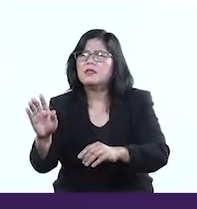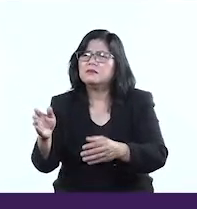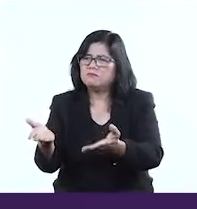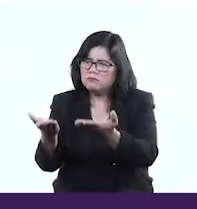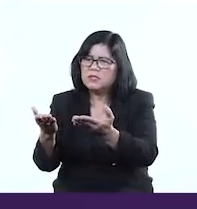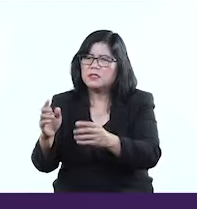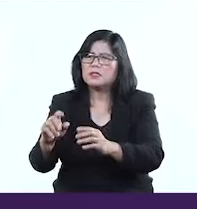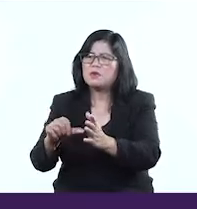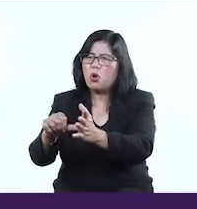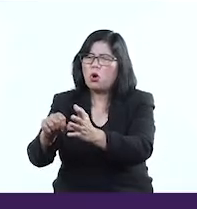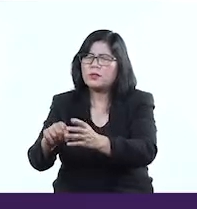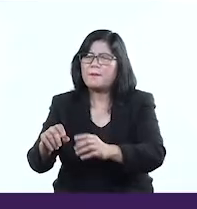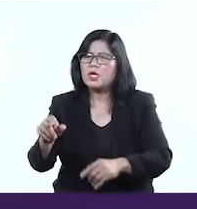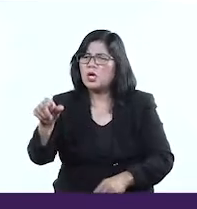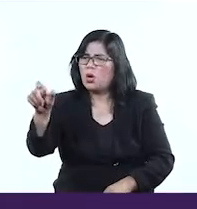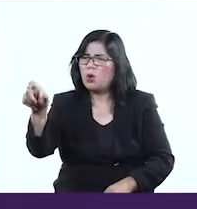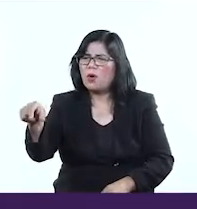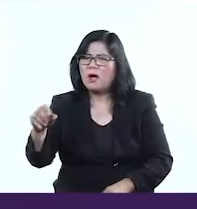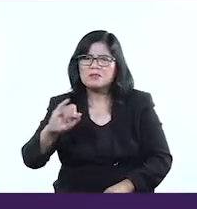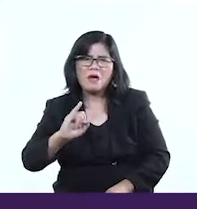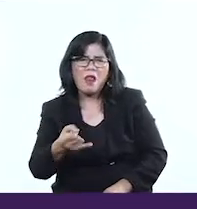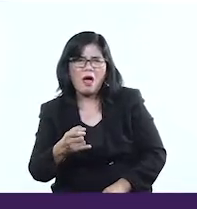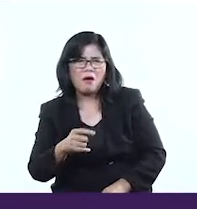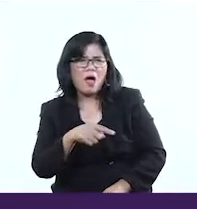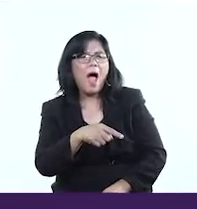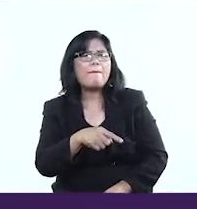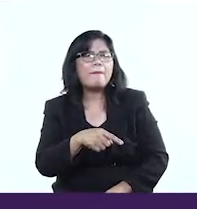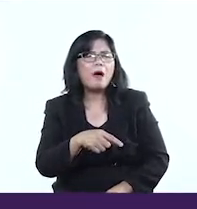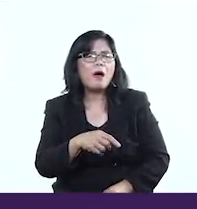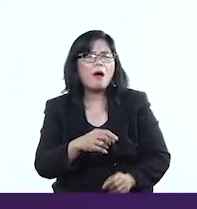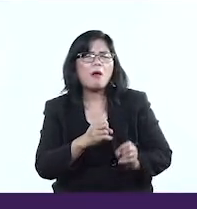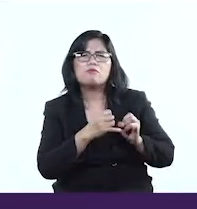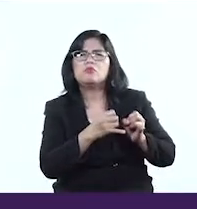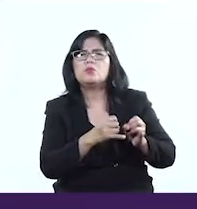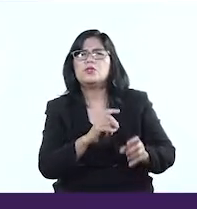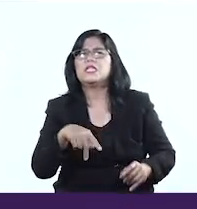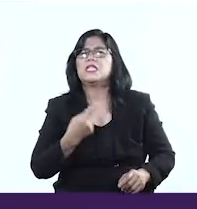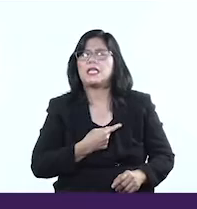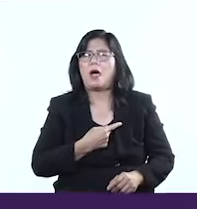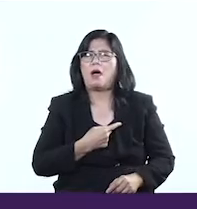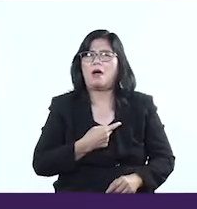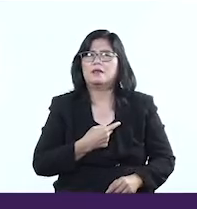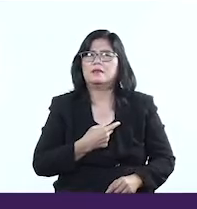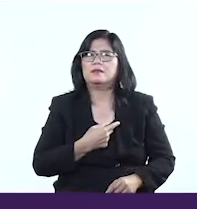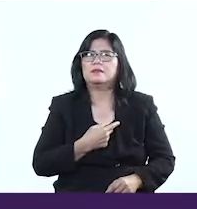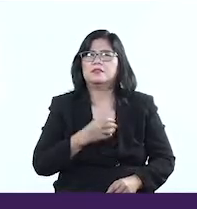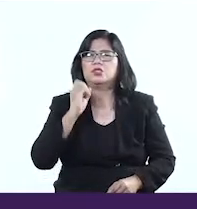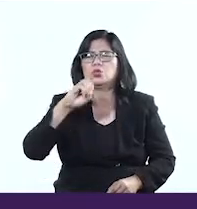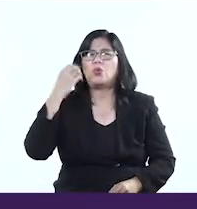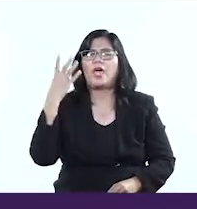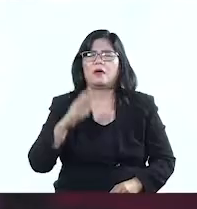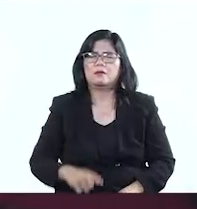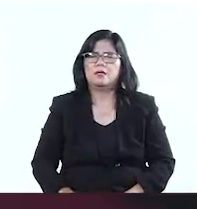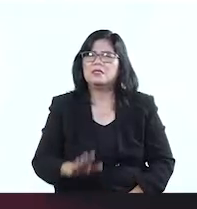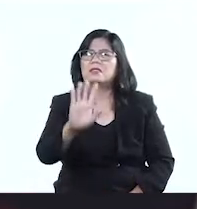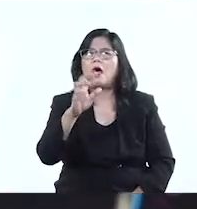hidup kita lalu kemudian ada orang selama hamil kemudian menghakimi kita lalu membeli kita pertanyaan saya Hai Haruskah